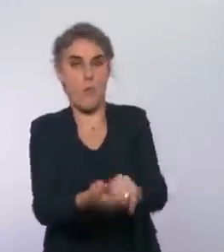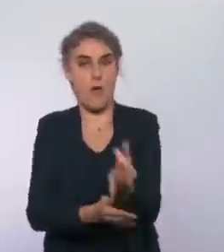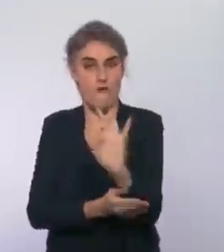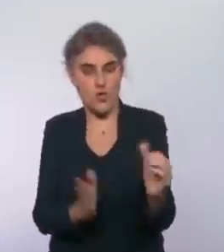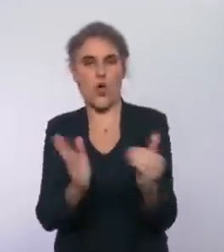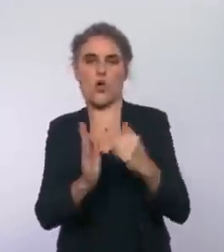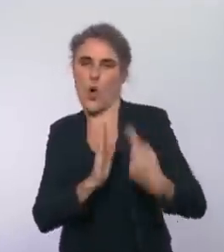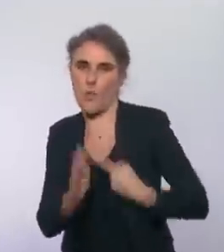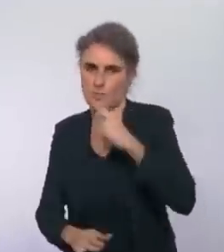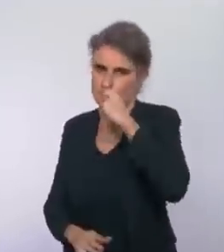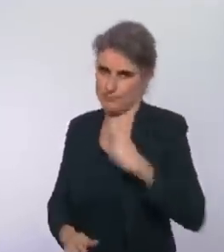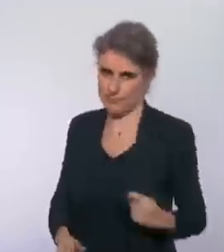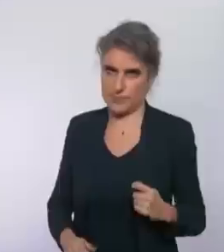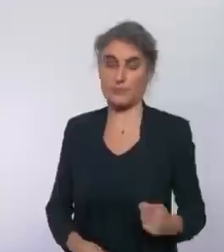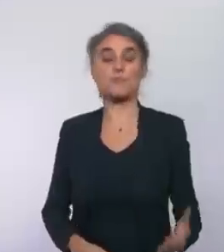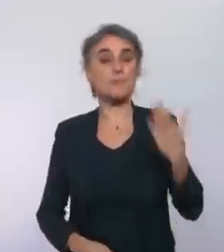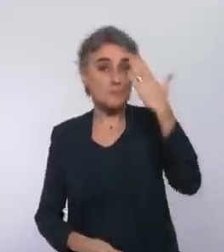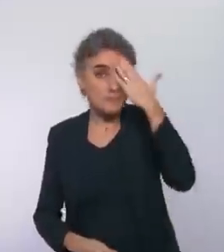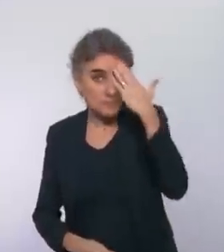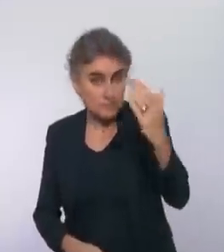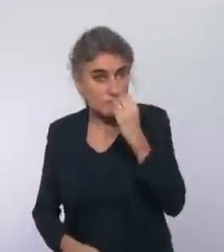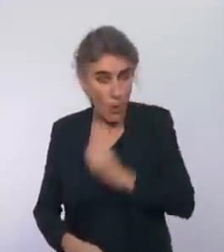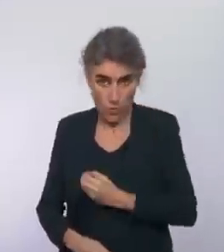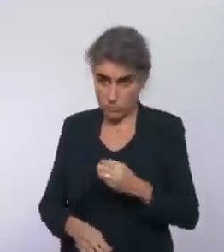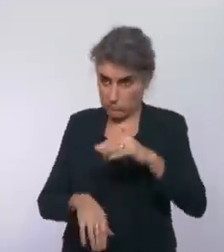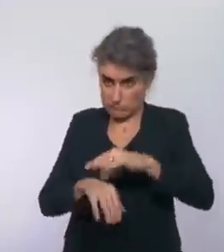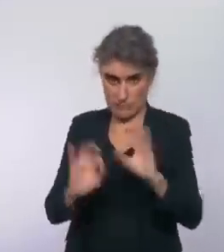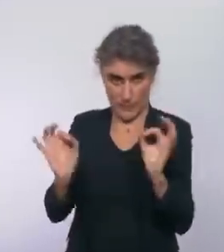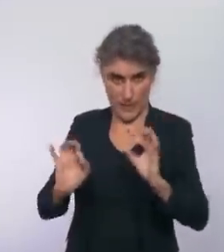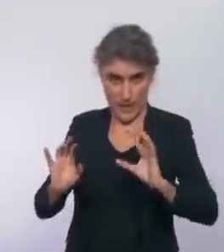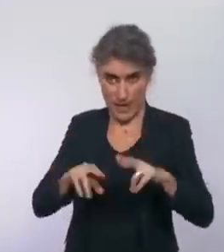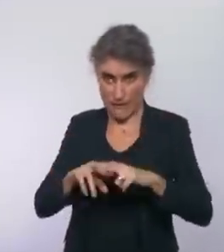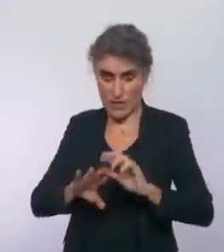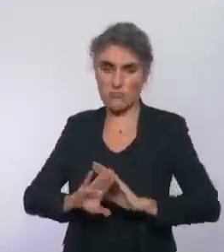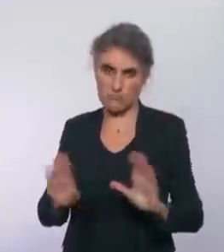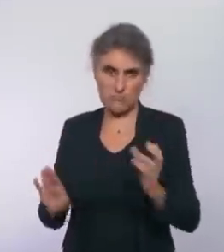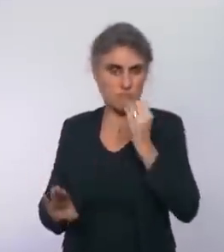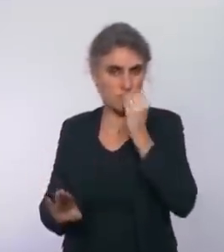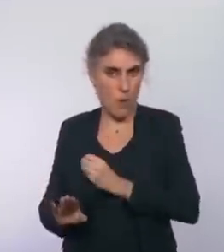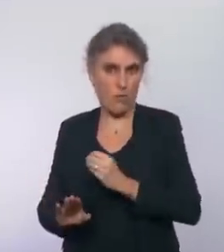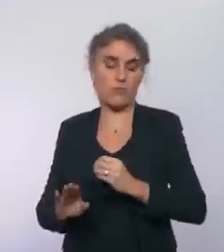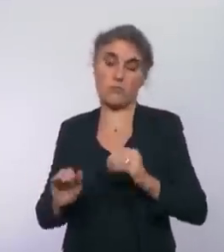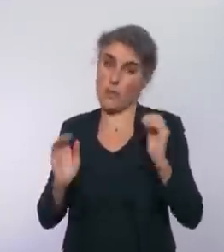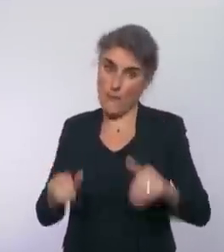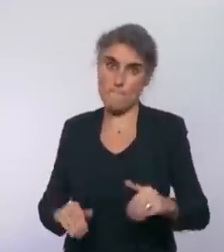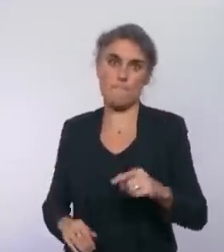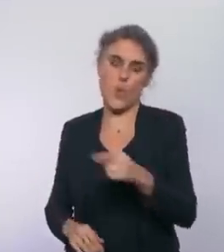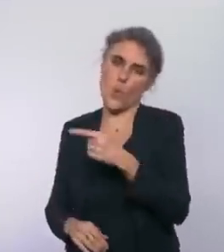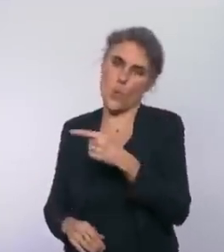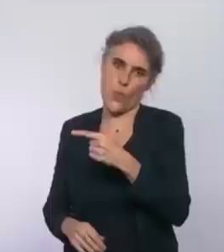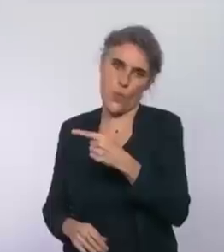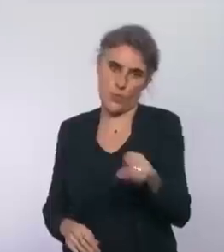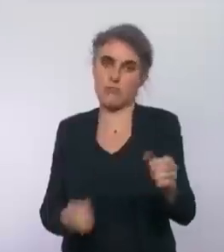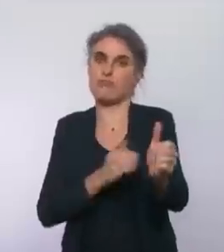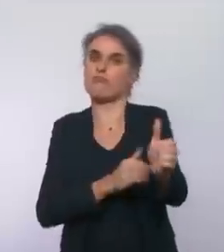test systématique. Si ce test est négatif, elles feront l'objet d'un arrêté préfectoral d'obligation d'isolement